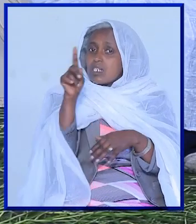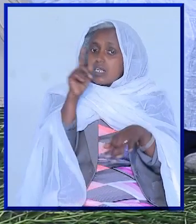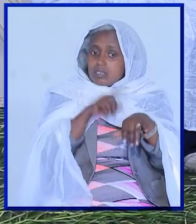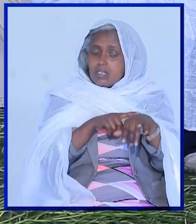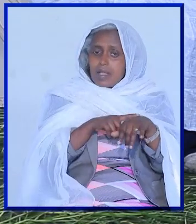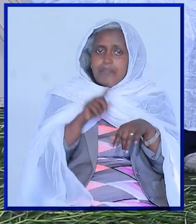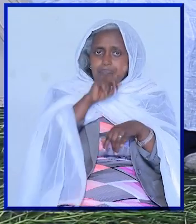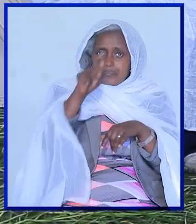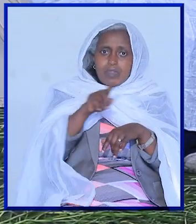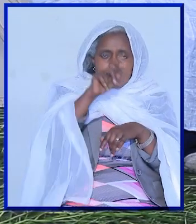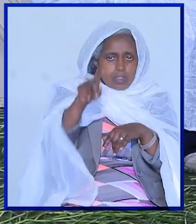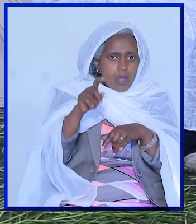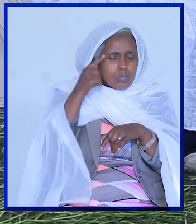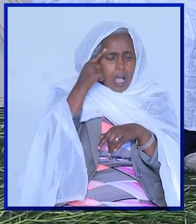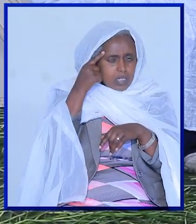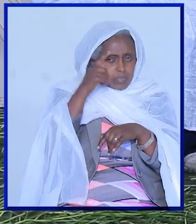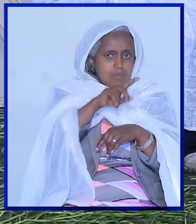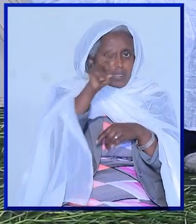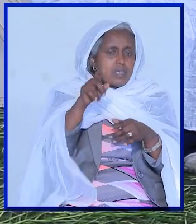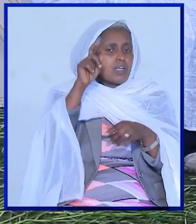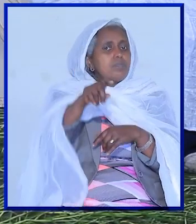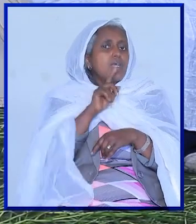ጥያቄዎች አሰብ አድርገን መጠየቅም ተገቢ ነው።